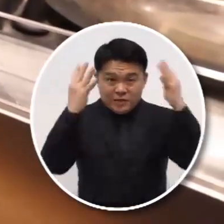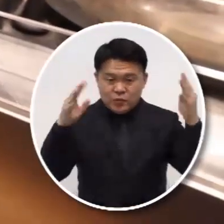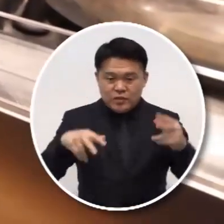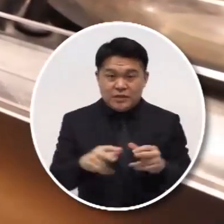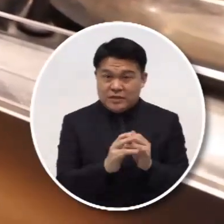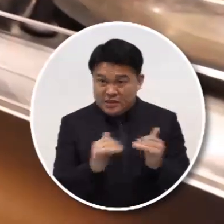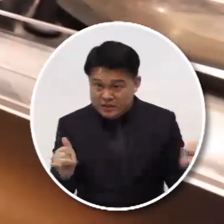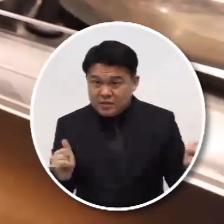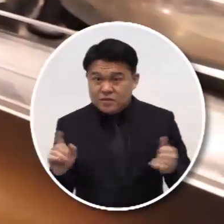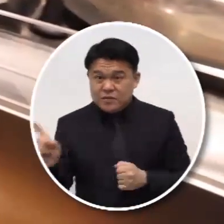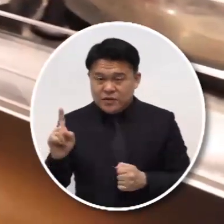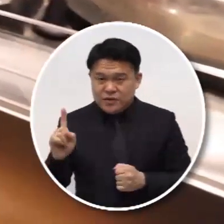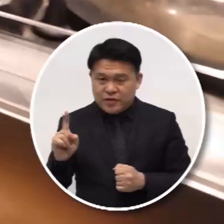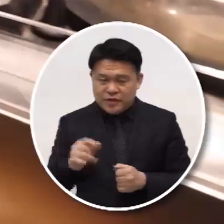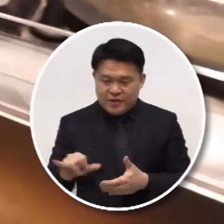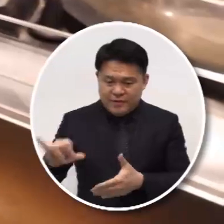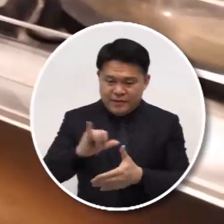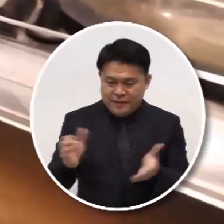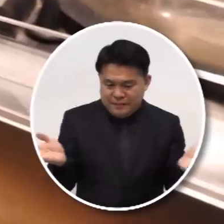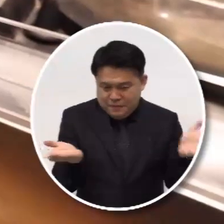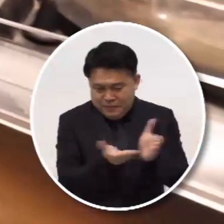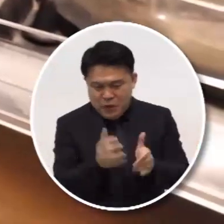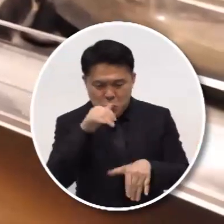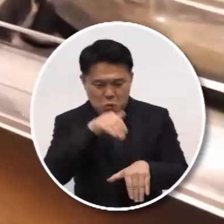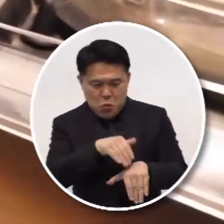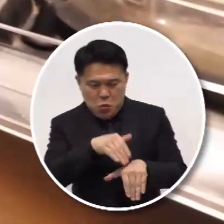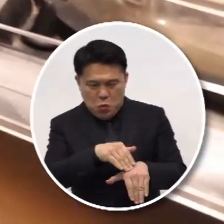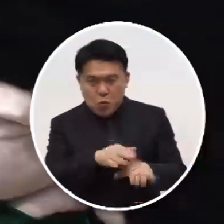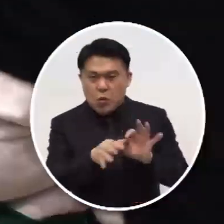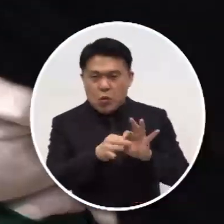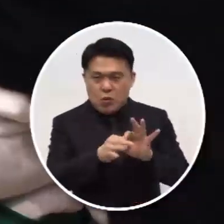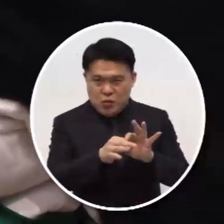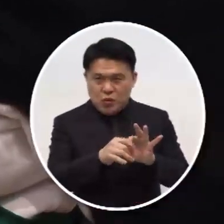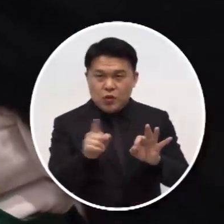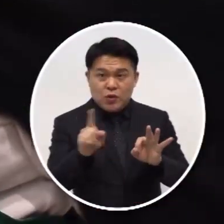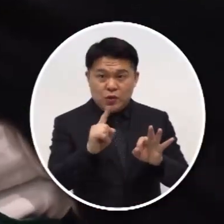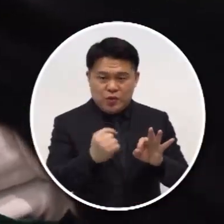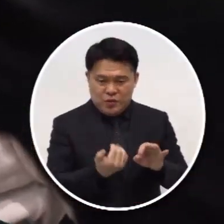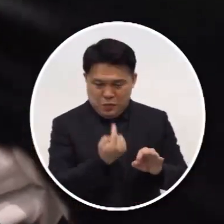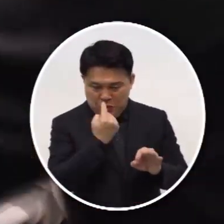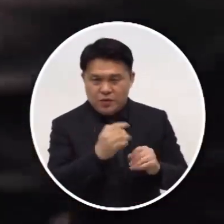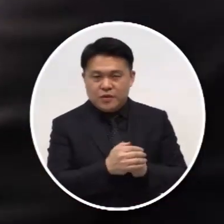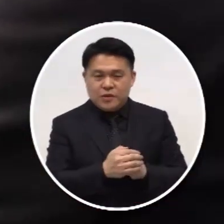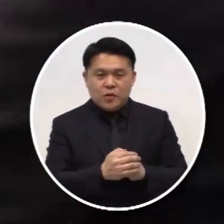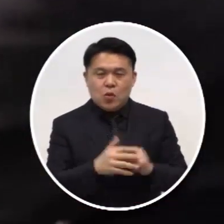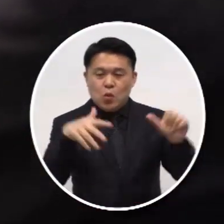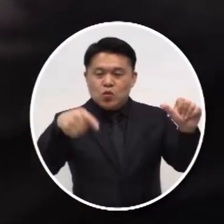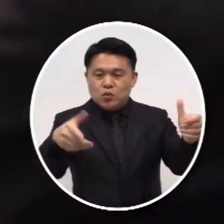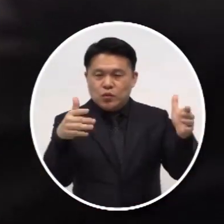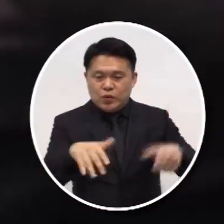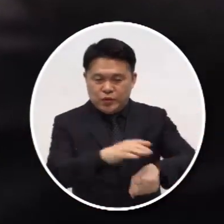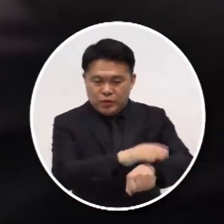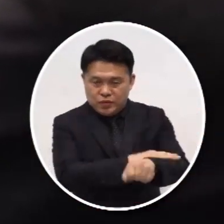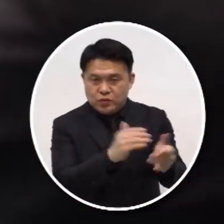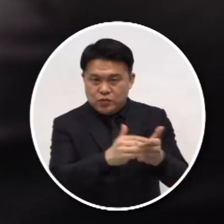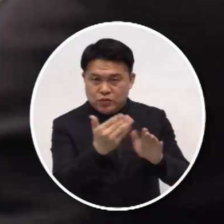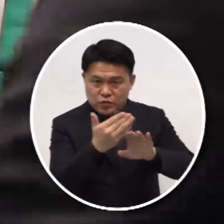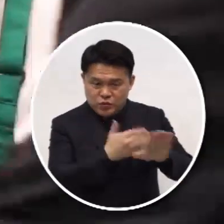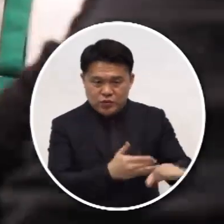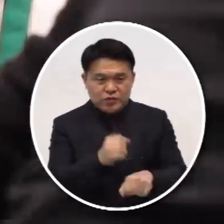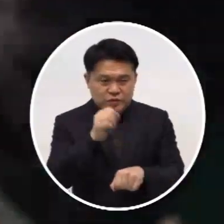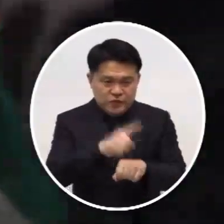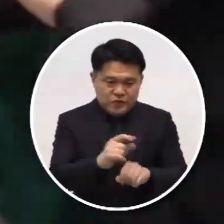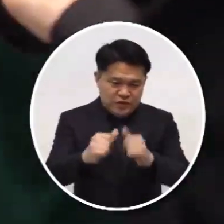근로자들은 바리스타 맞춤 훈련 교육 과정을 통해 양성됩니다. 5주의 직무 훈련 실습과 인성